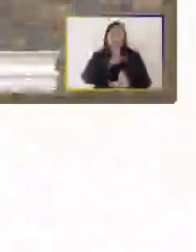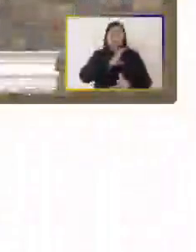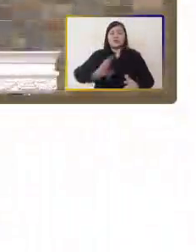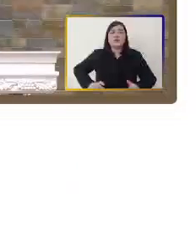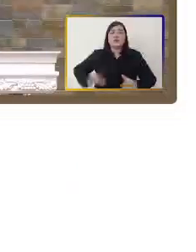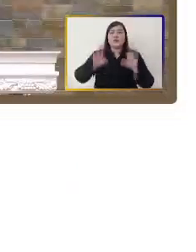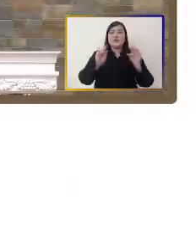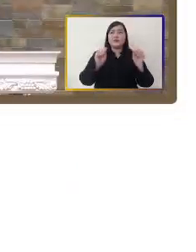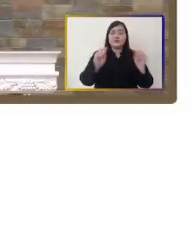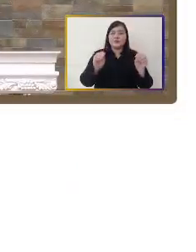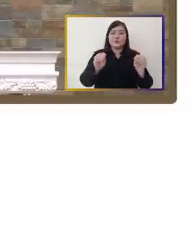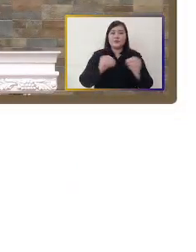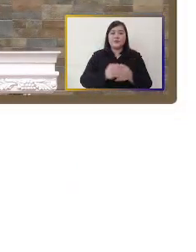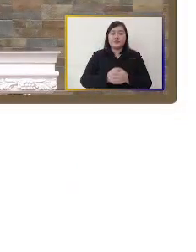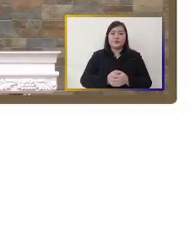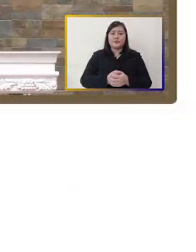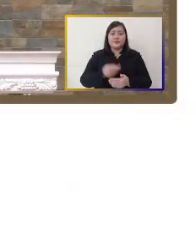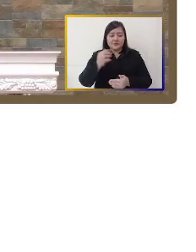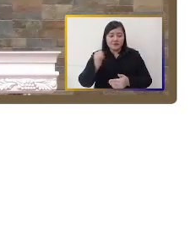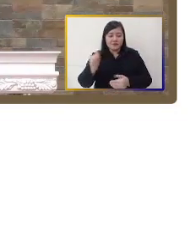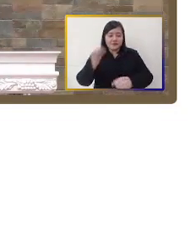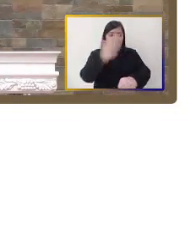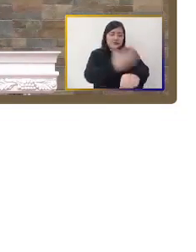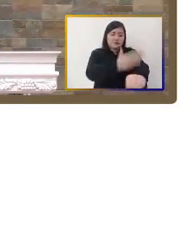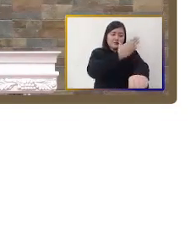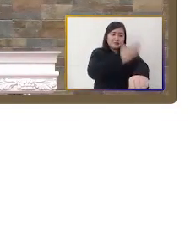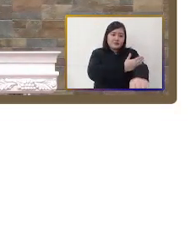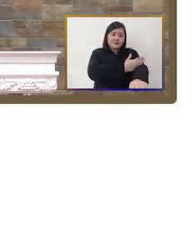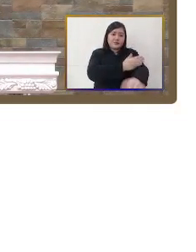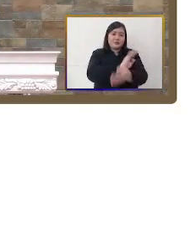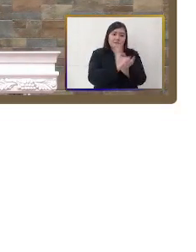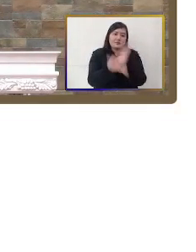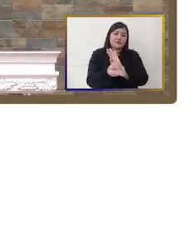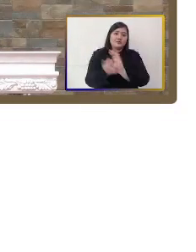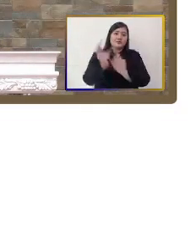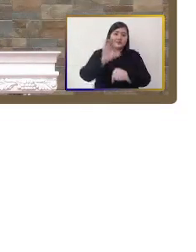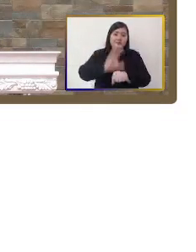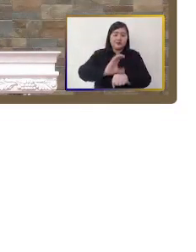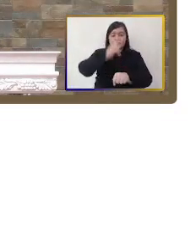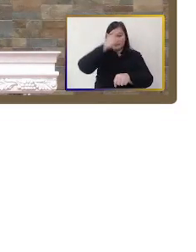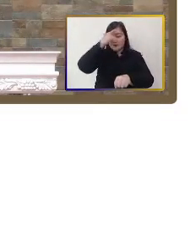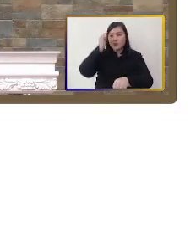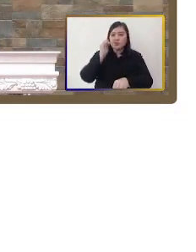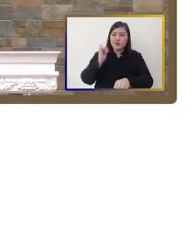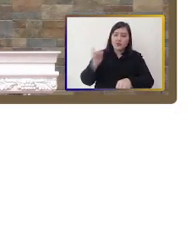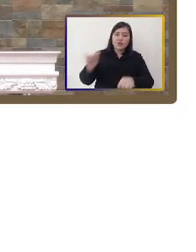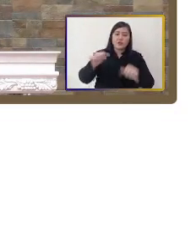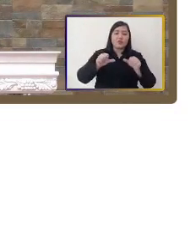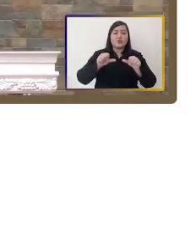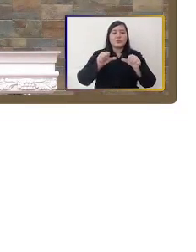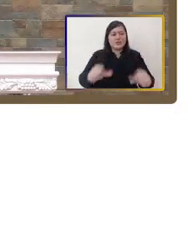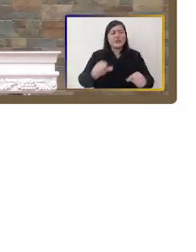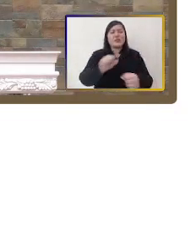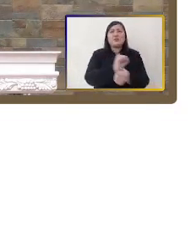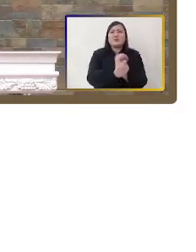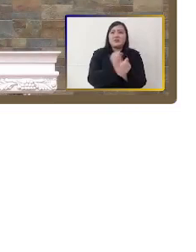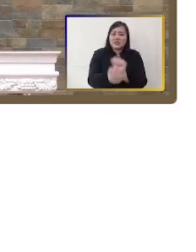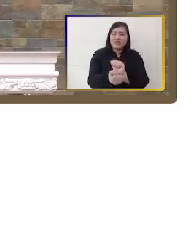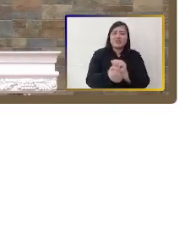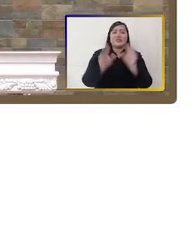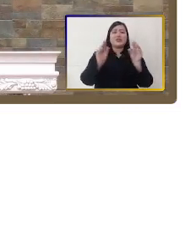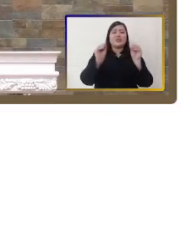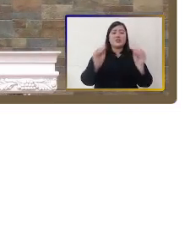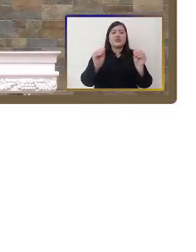Na-develop sila as a church dahil sa kanilang gradual perversion and corruption sa katuruan